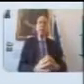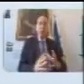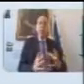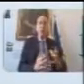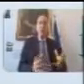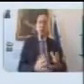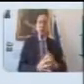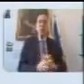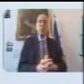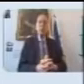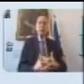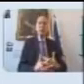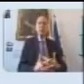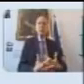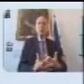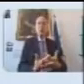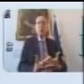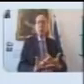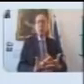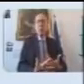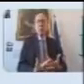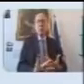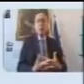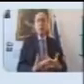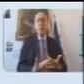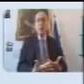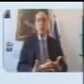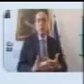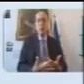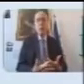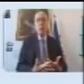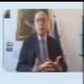È un qualche cosa che ci può servire a lui e può servire a te.